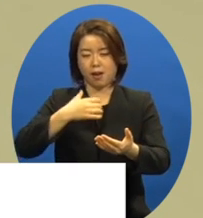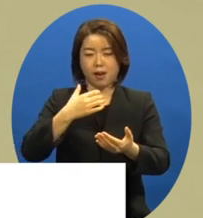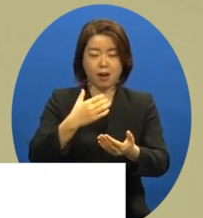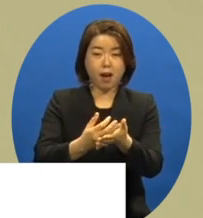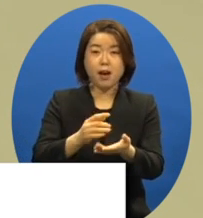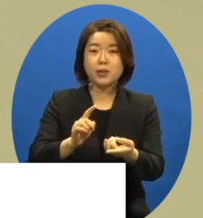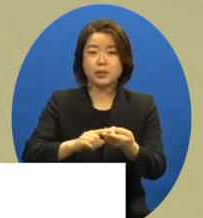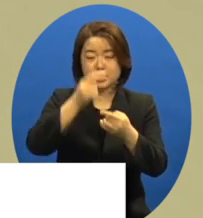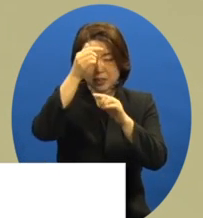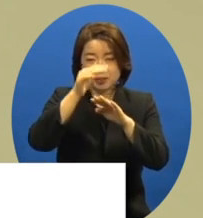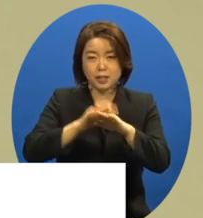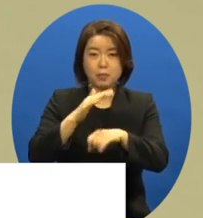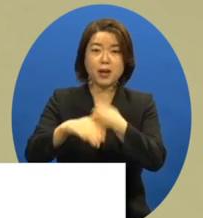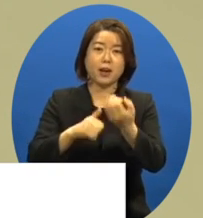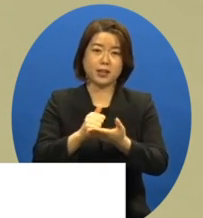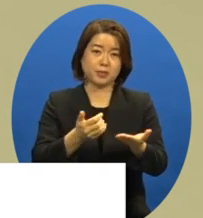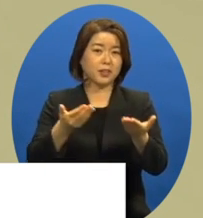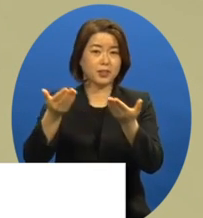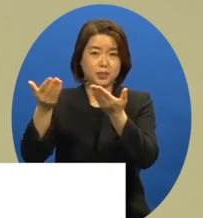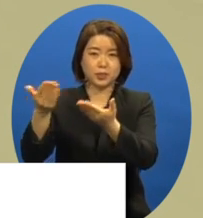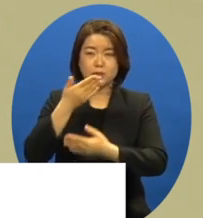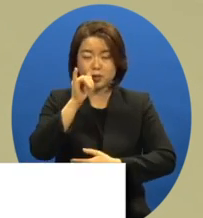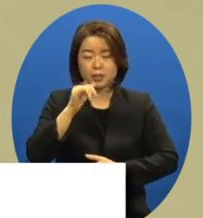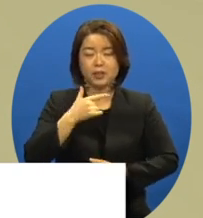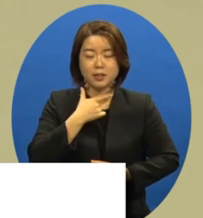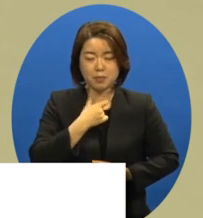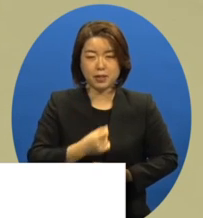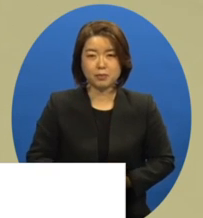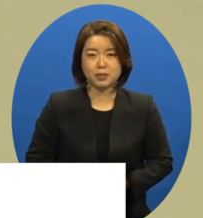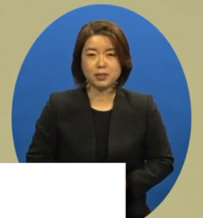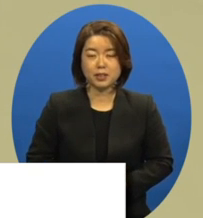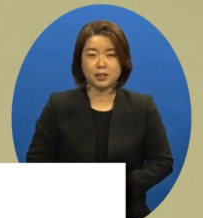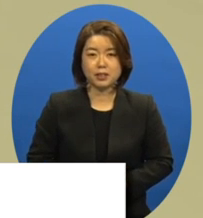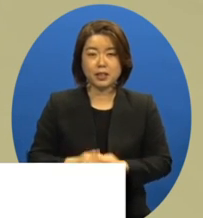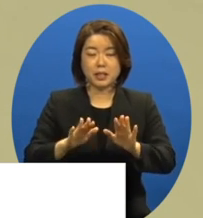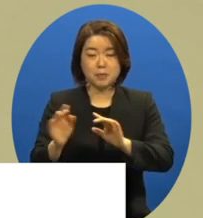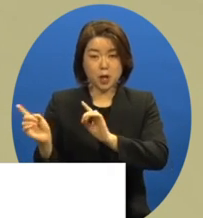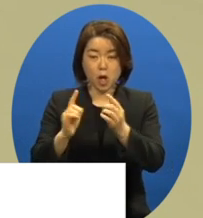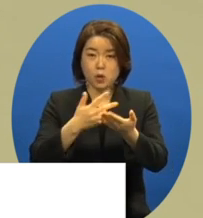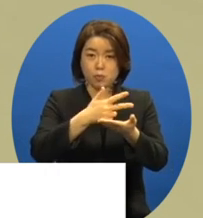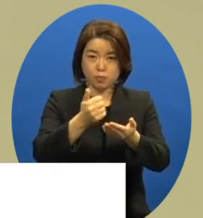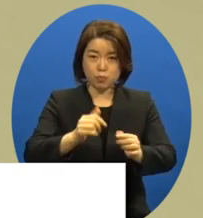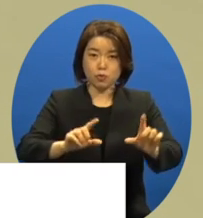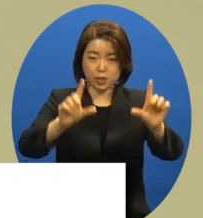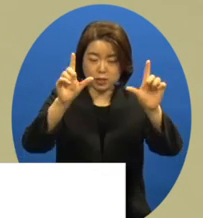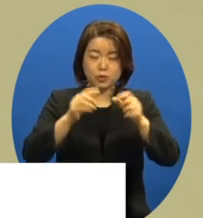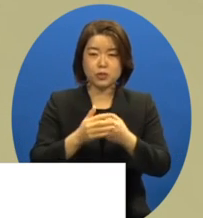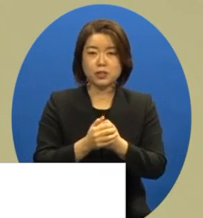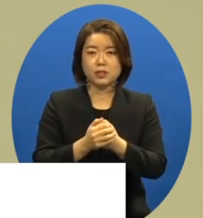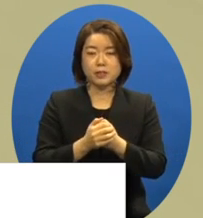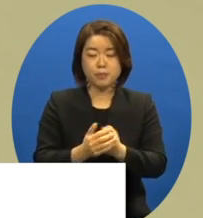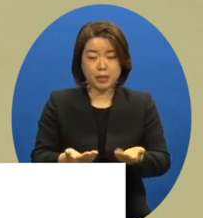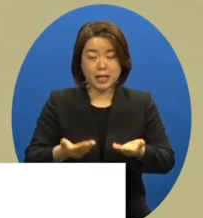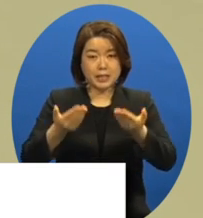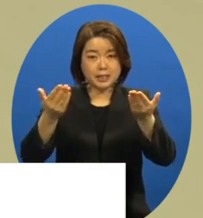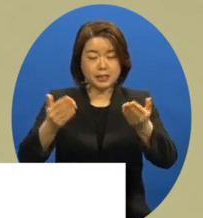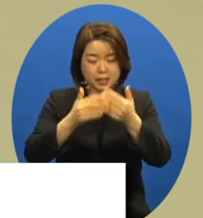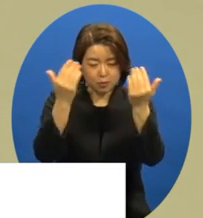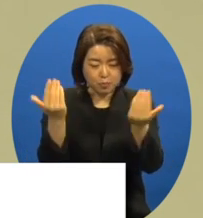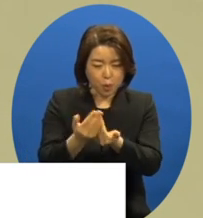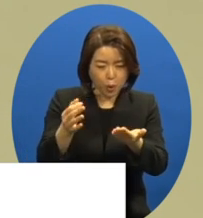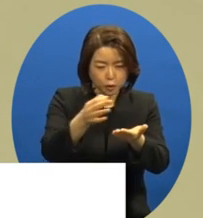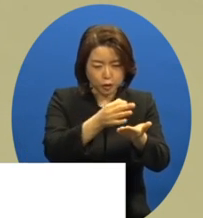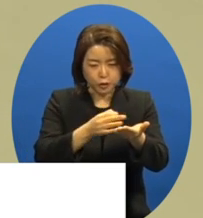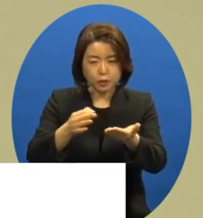예배를 하나님께 드릴 수 있게 되기를 바랍니다. 이번 부활주일에는 드리는 부활절 헌금이 아주